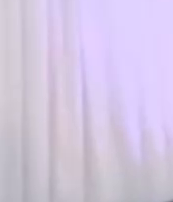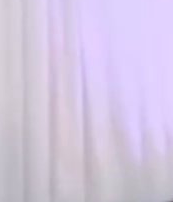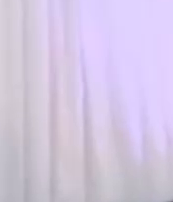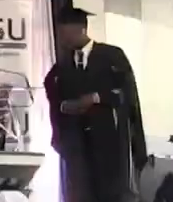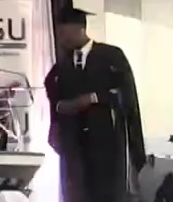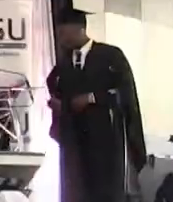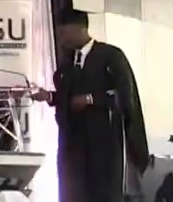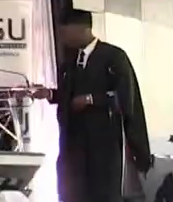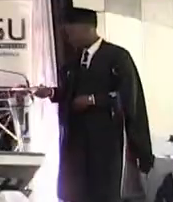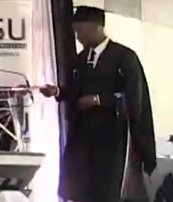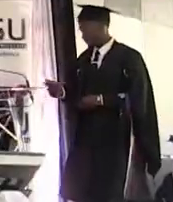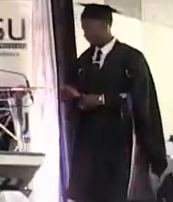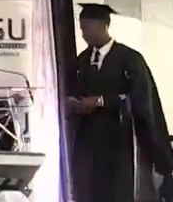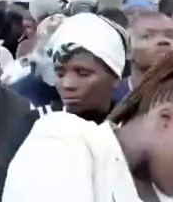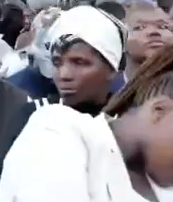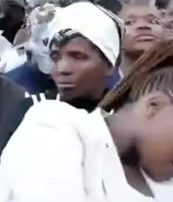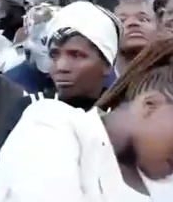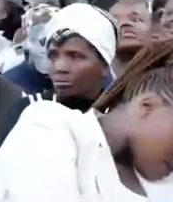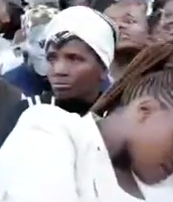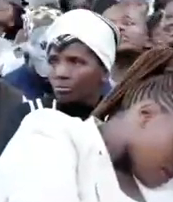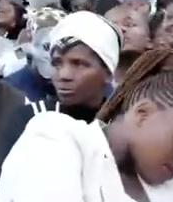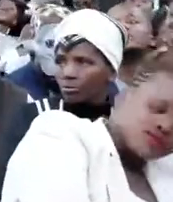Ngwadla Yamgela.